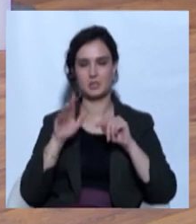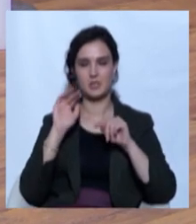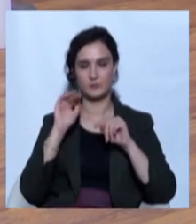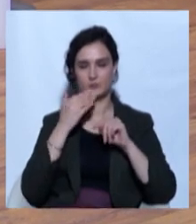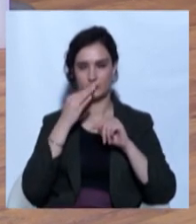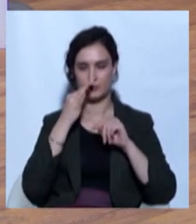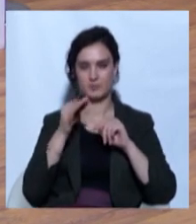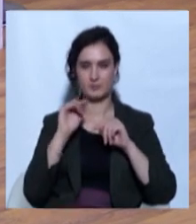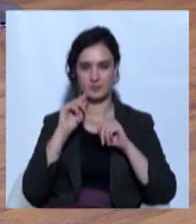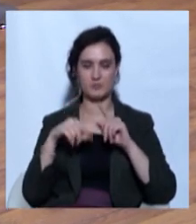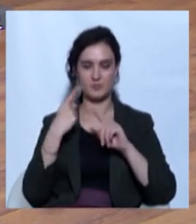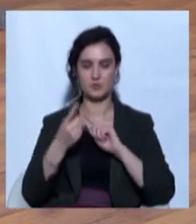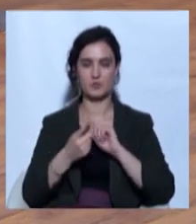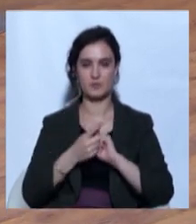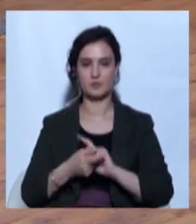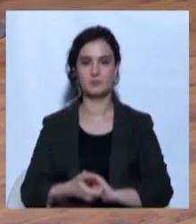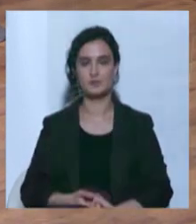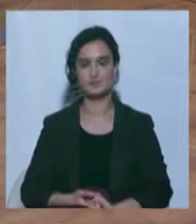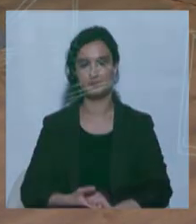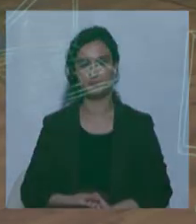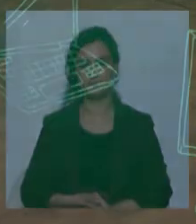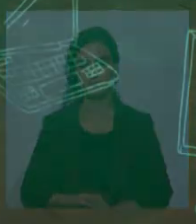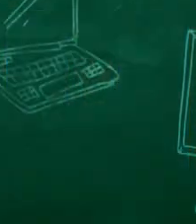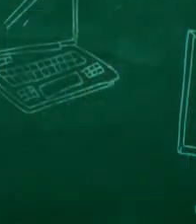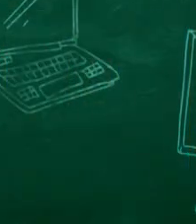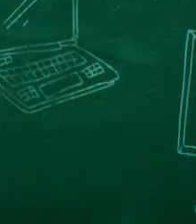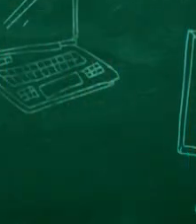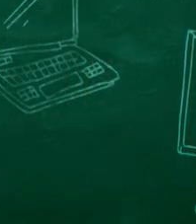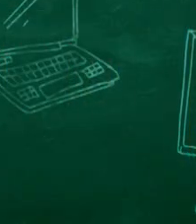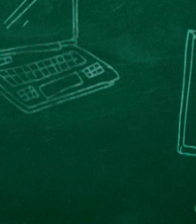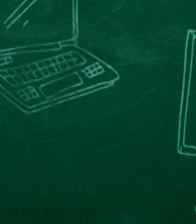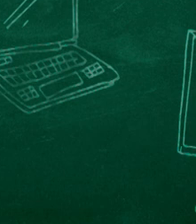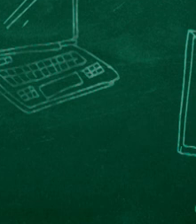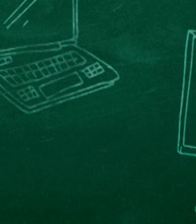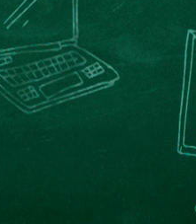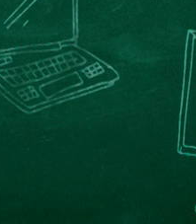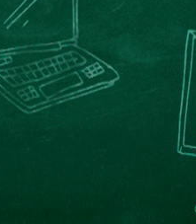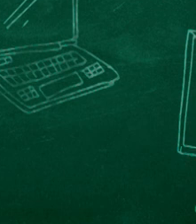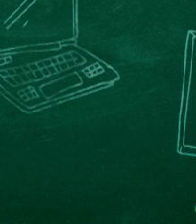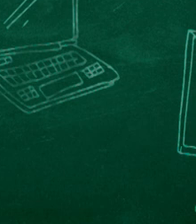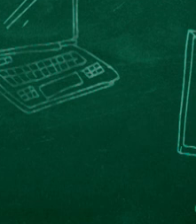დაგემშვიდობებით, მომავალ შეხვედრამდე.